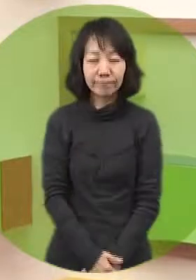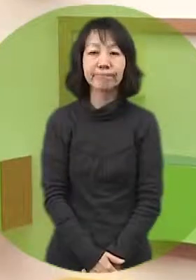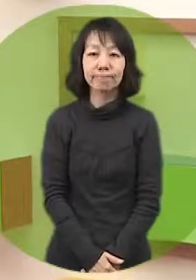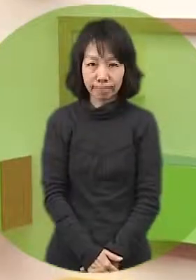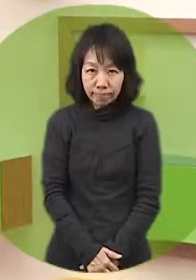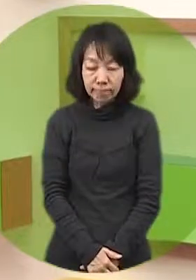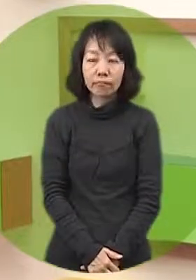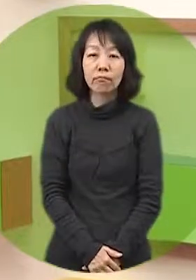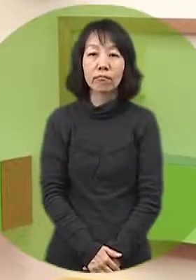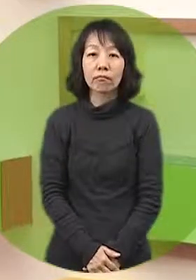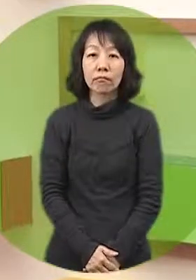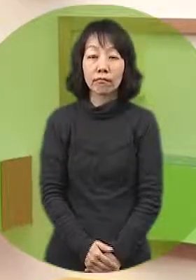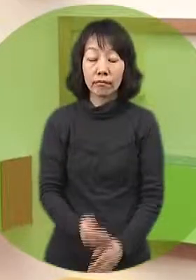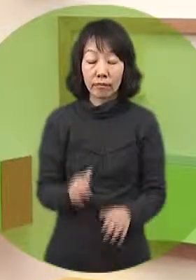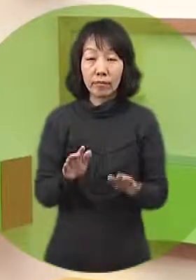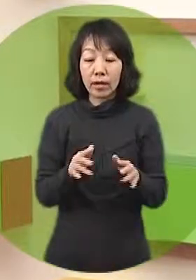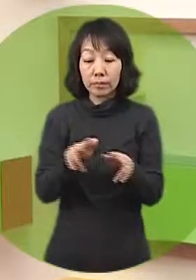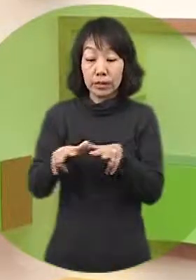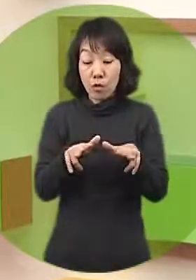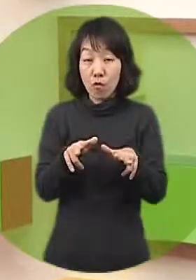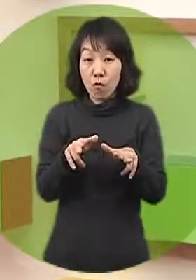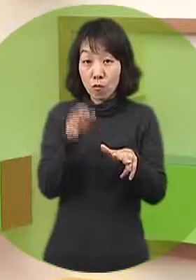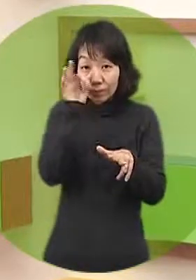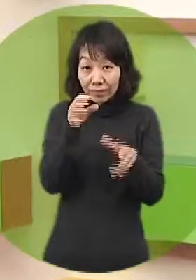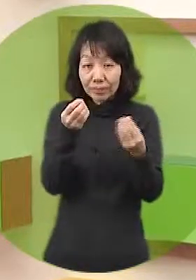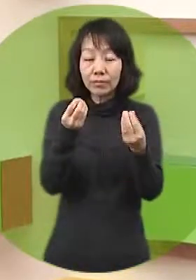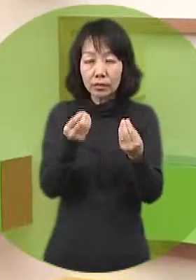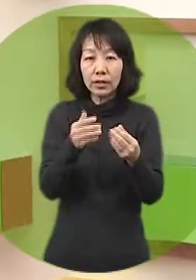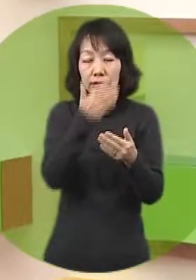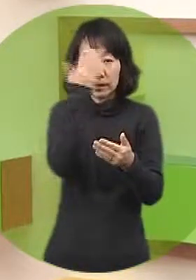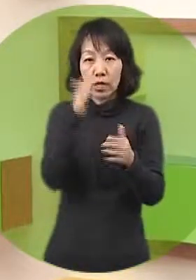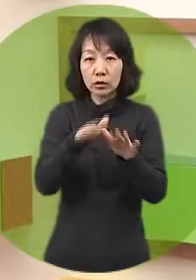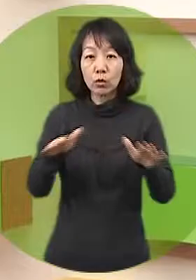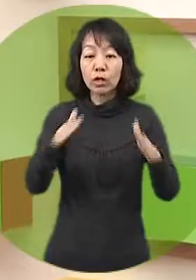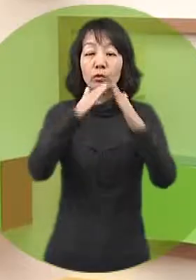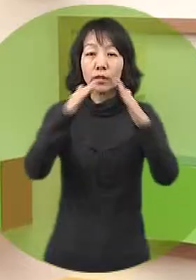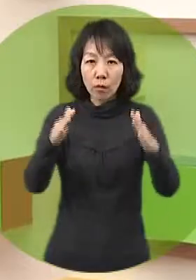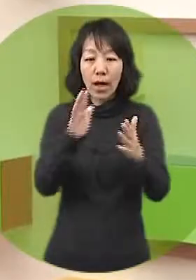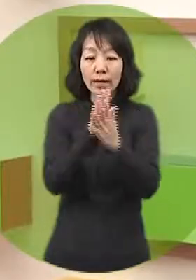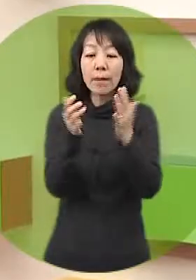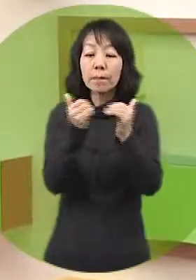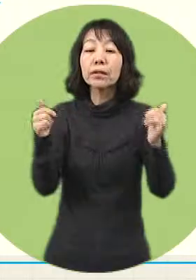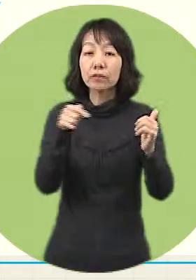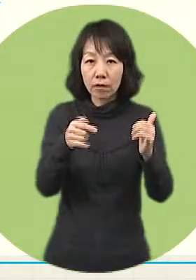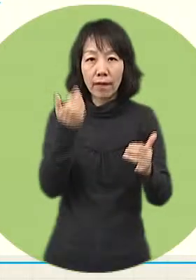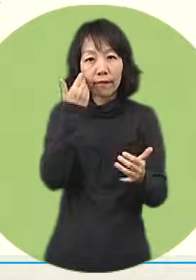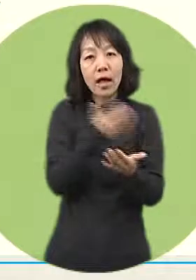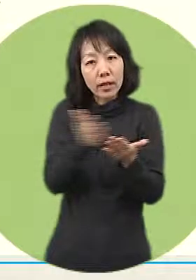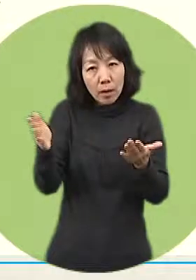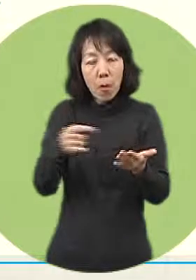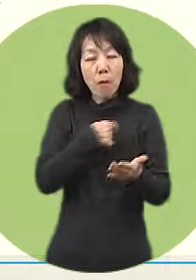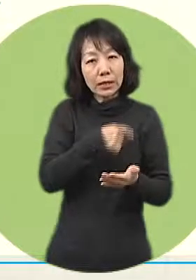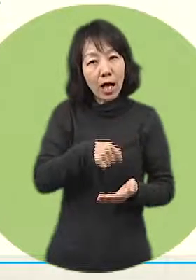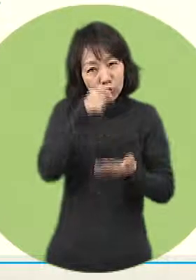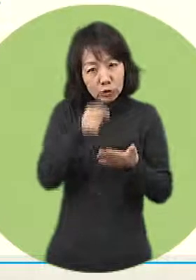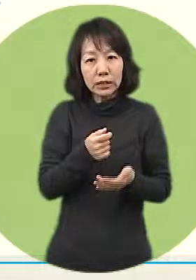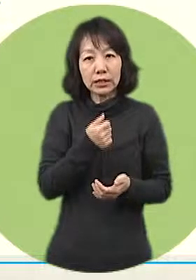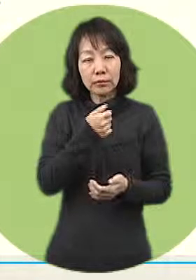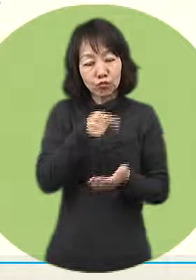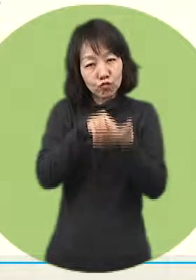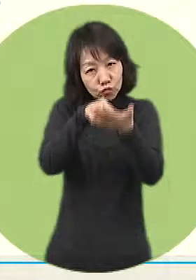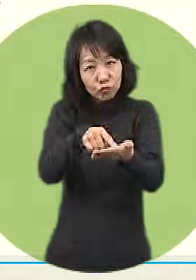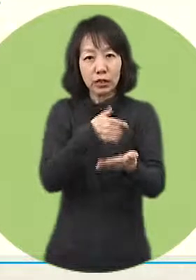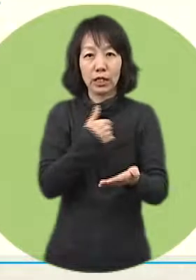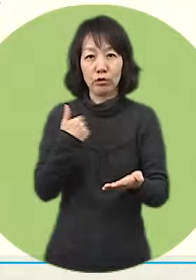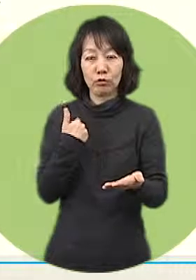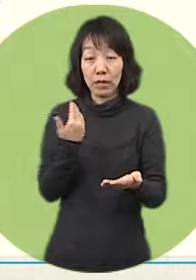そして VTR にもありましたが、青少年の家は県民の方ならどなたでも気軽に利用することができます。事前の申